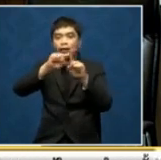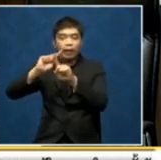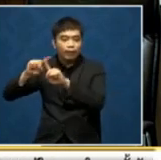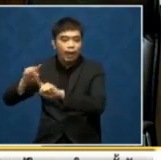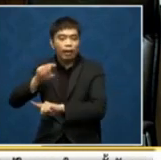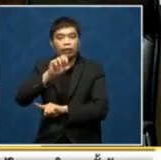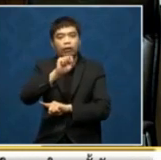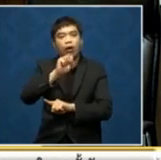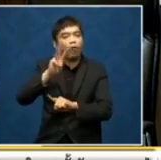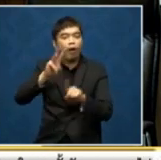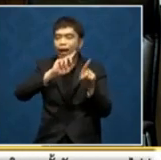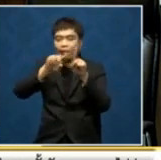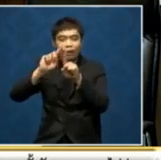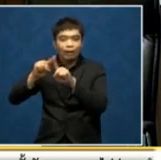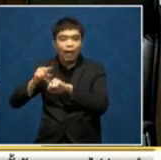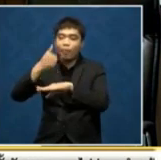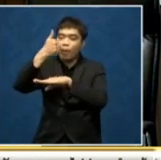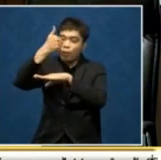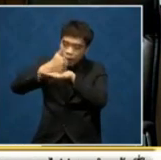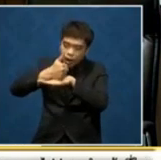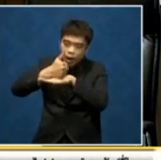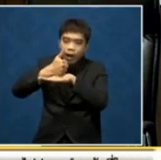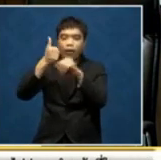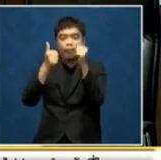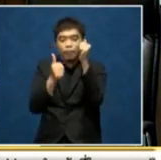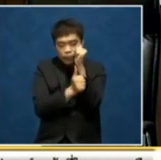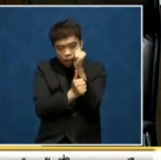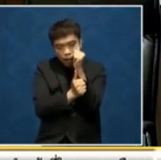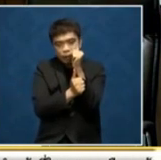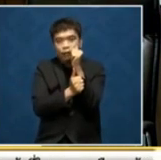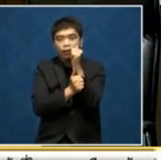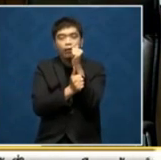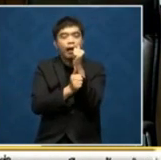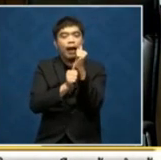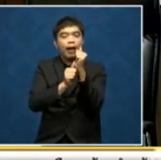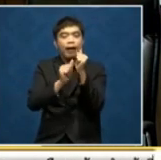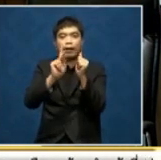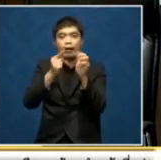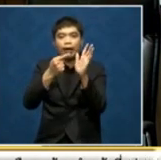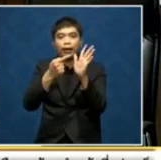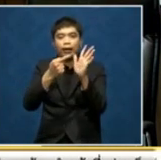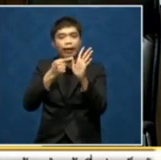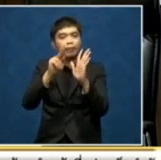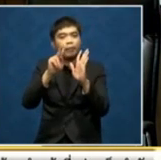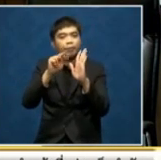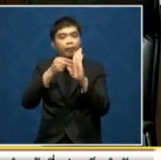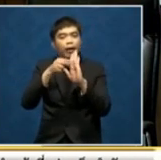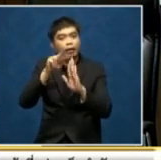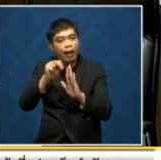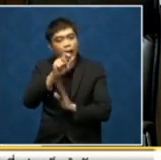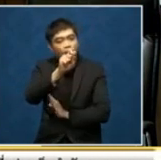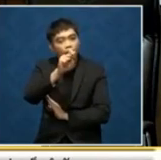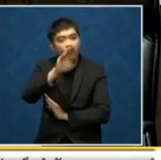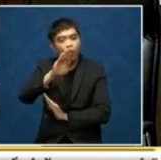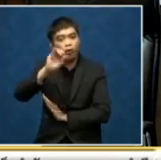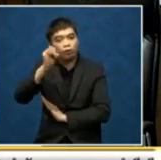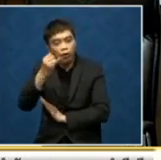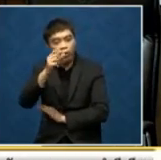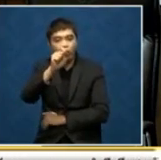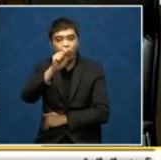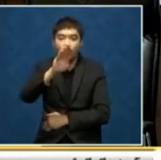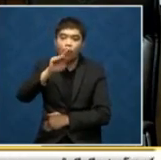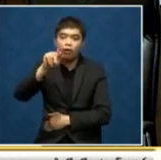ว่าจะเป็นในส่วนของผู้ใหญ่บ้านกำนันนะหรือว่าสมาชิกอบตอบจแล้วก็ในส่วนของอ่าพวกเราเอง